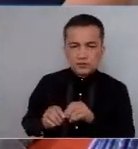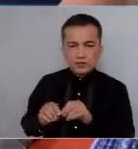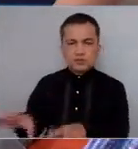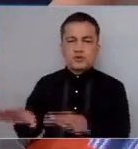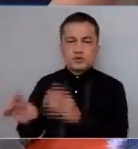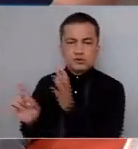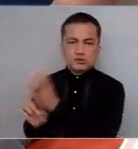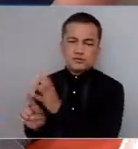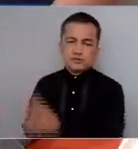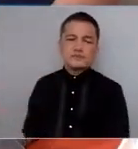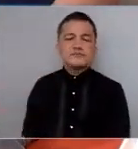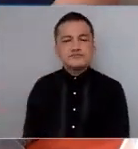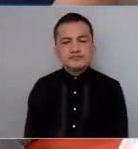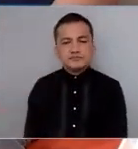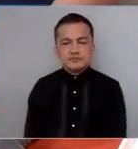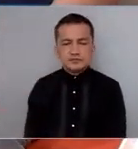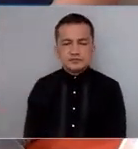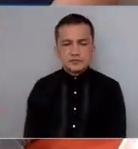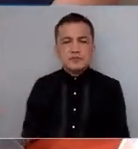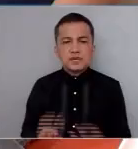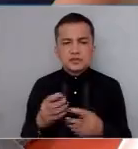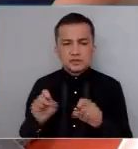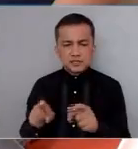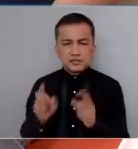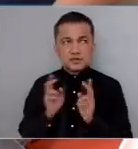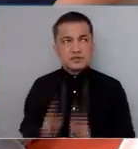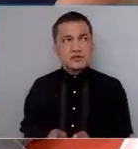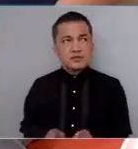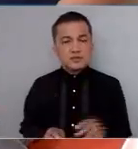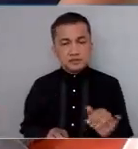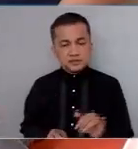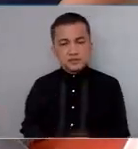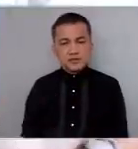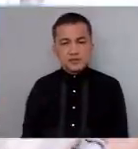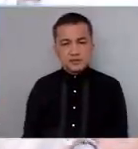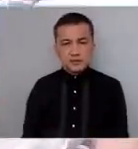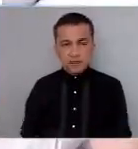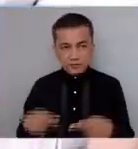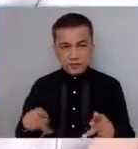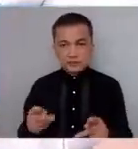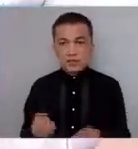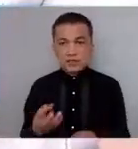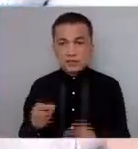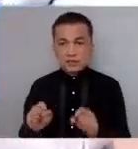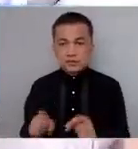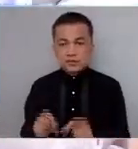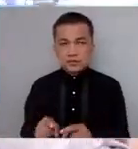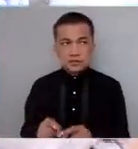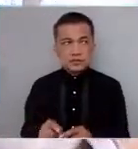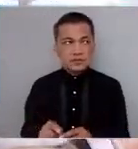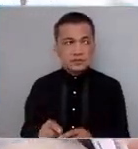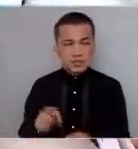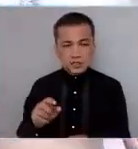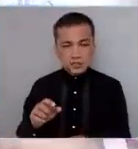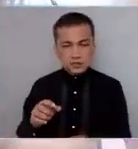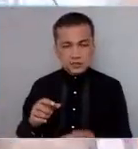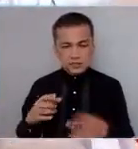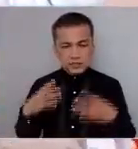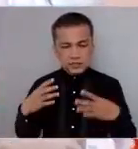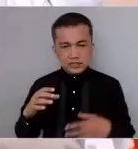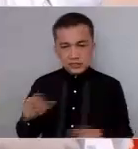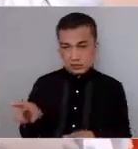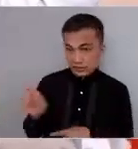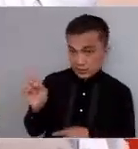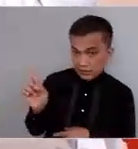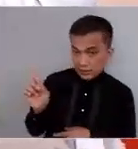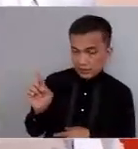sa mga uniform, katulad ng mga hawak mo? So we have polo at pants. Mm-hmm. Ito, skirt and blouse. Yeah. Sa